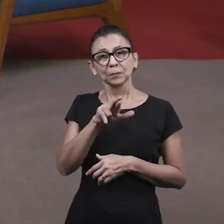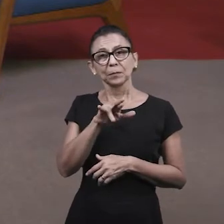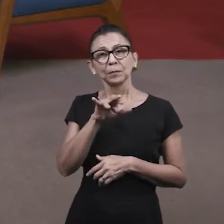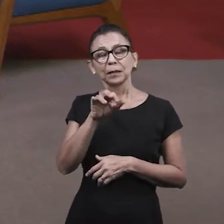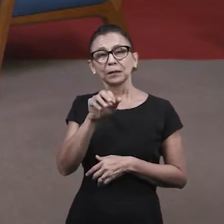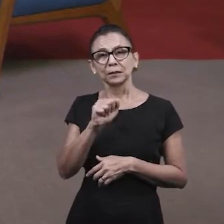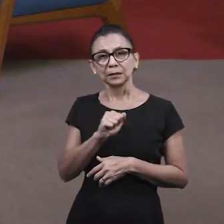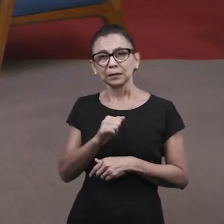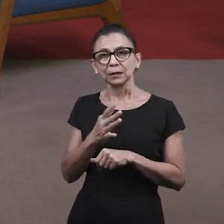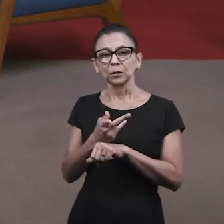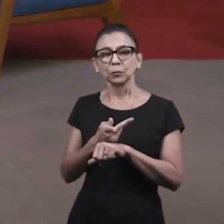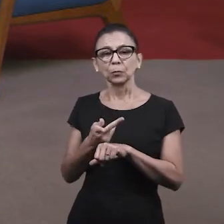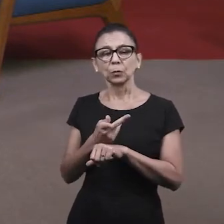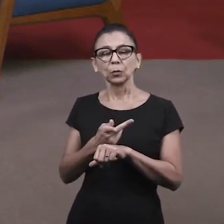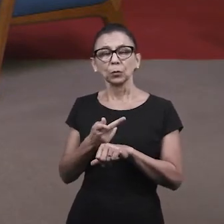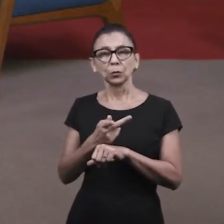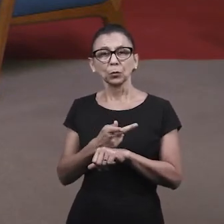vit?